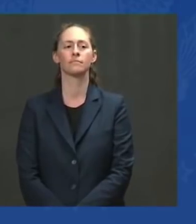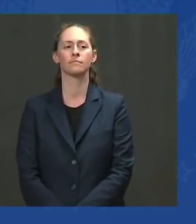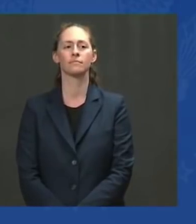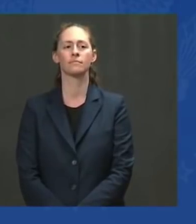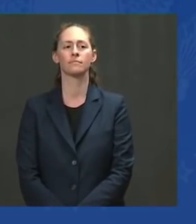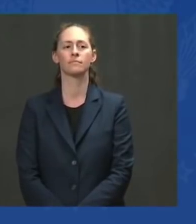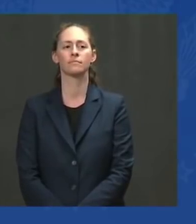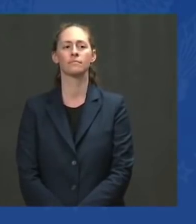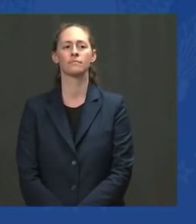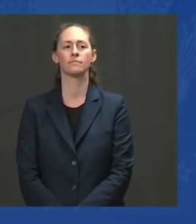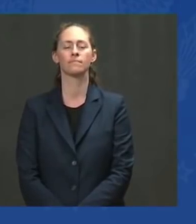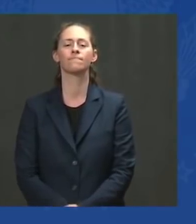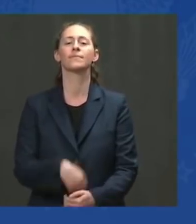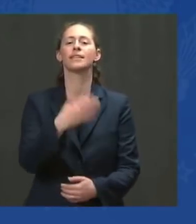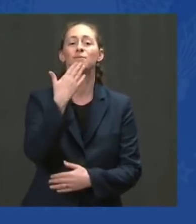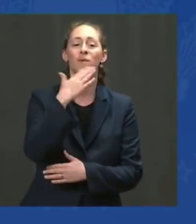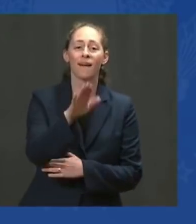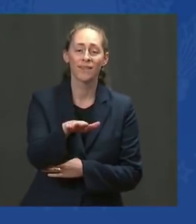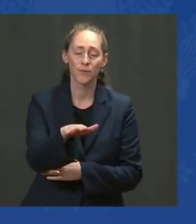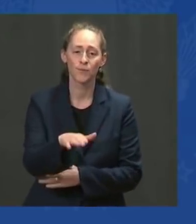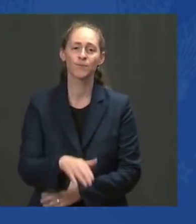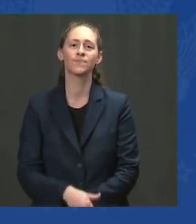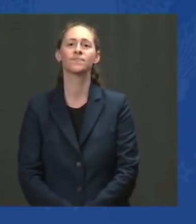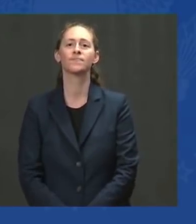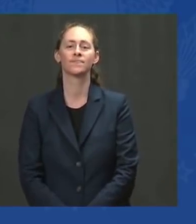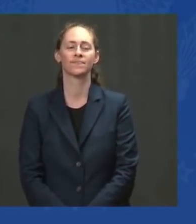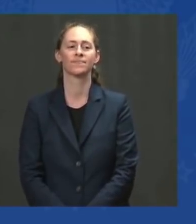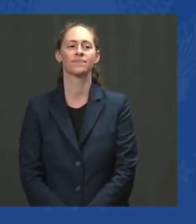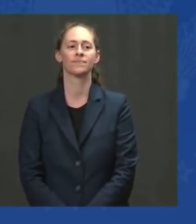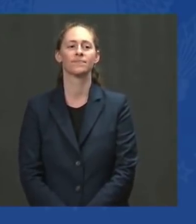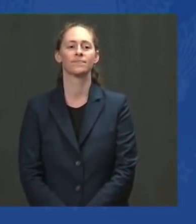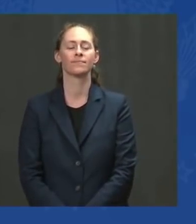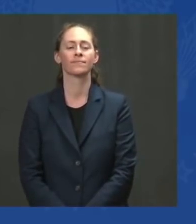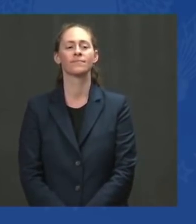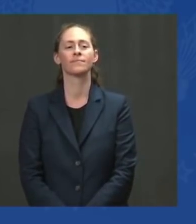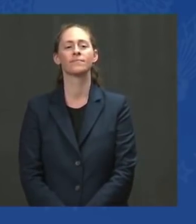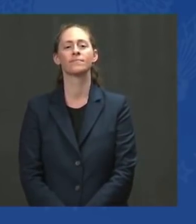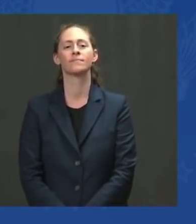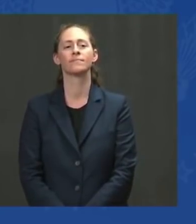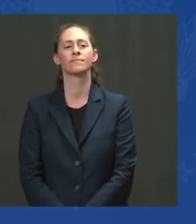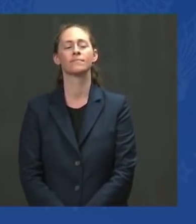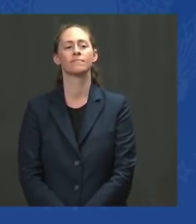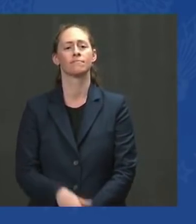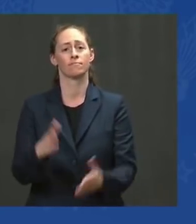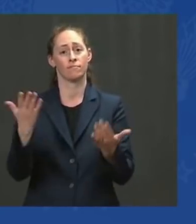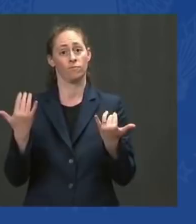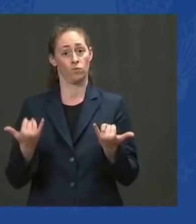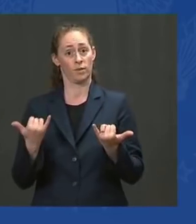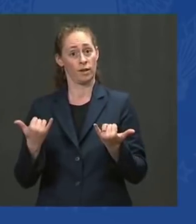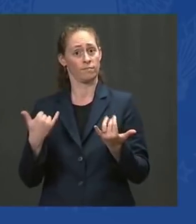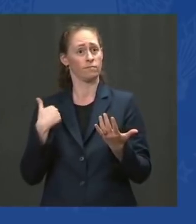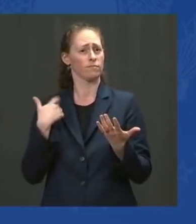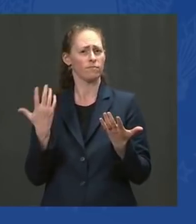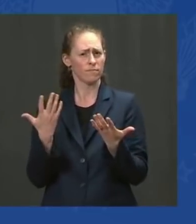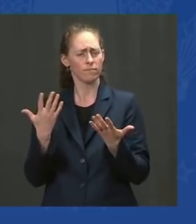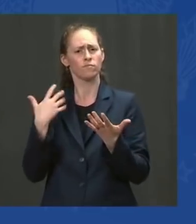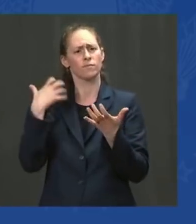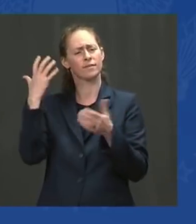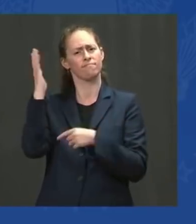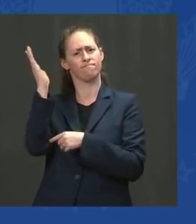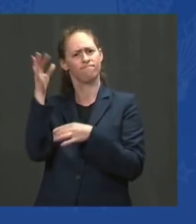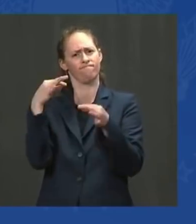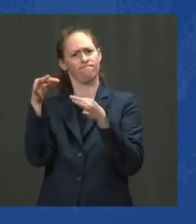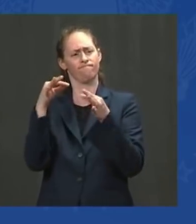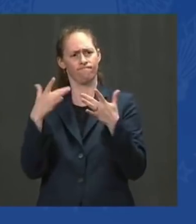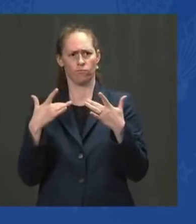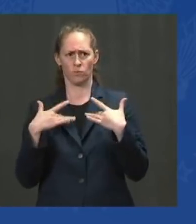发布了电视讲话，为自己在阿富汗撤军的政策公开辩护，也向外界